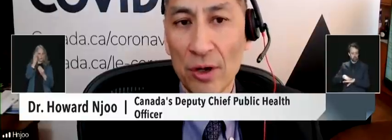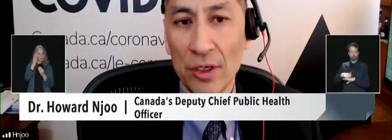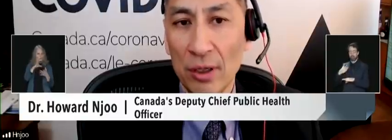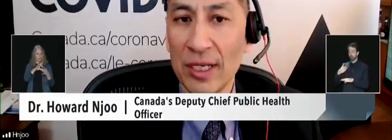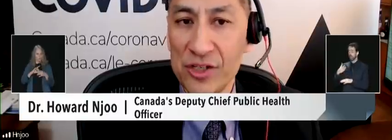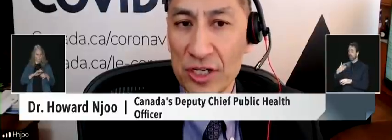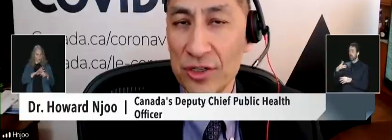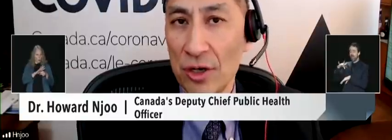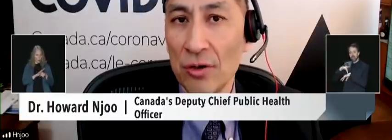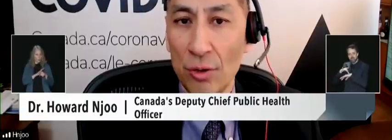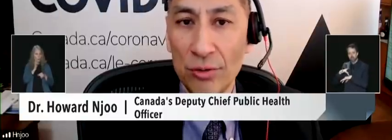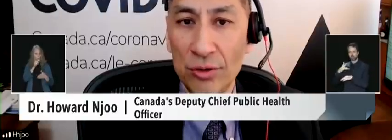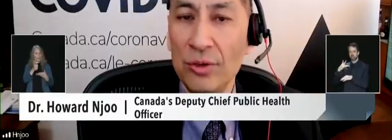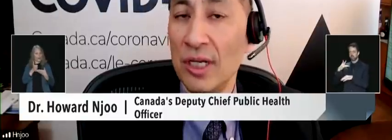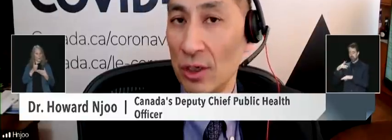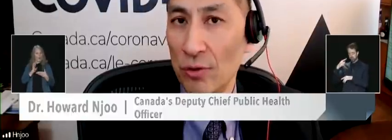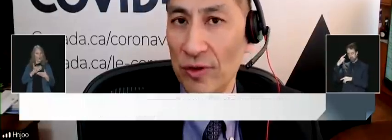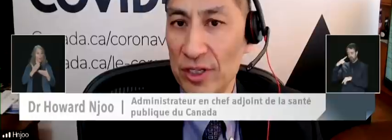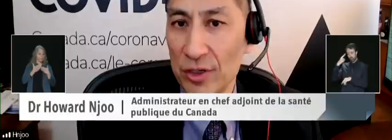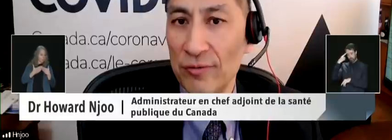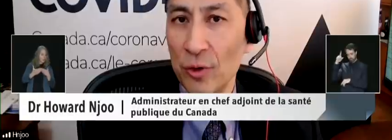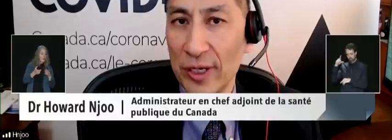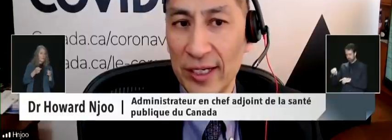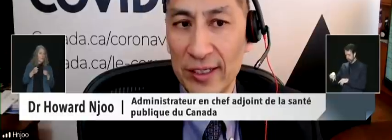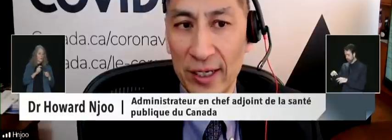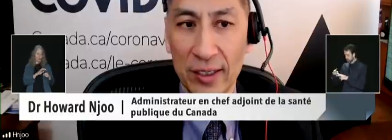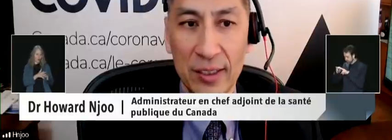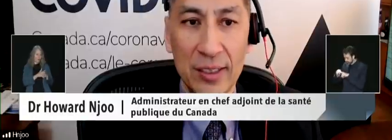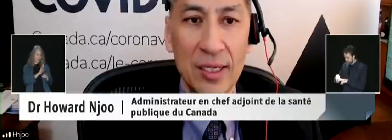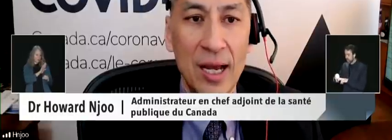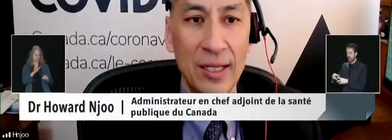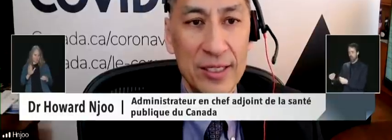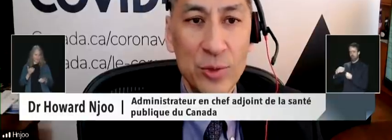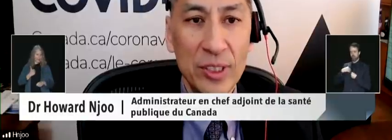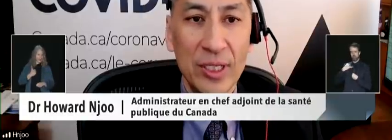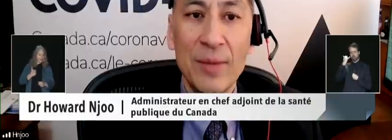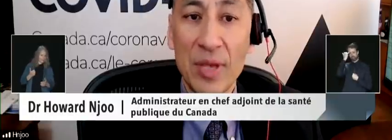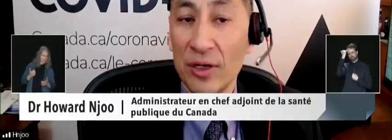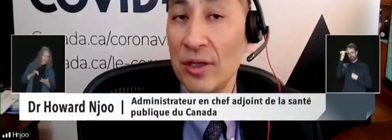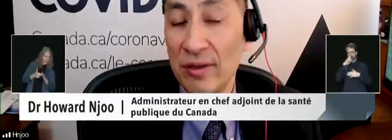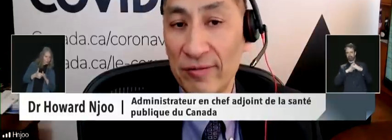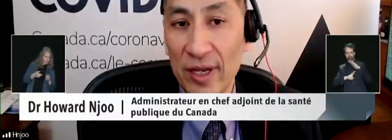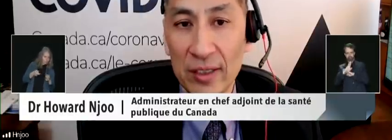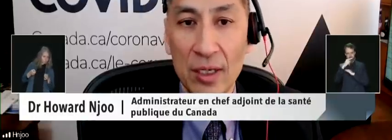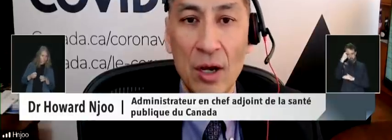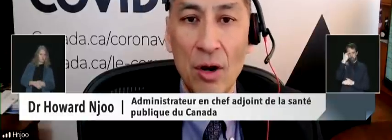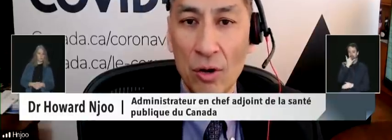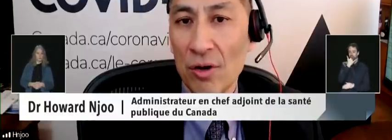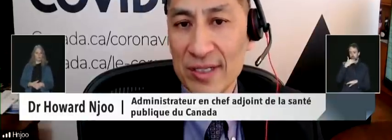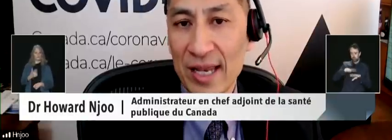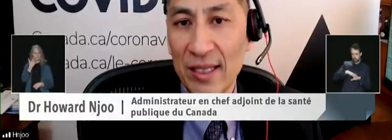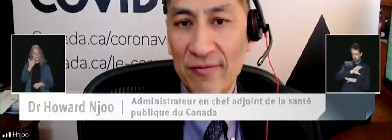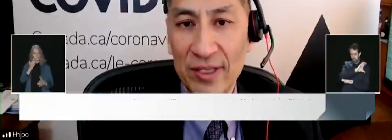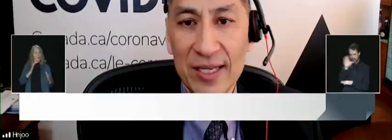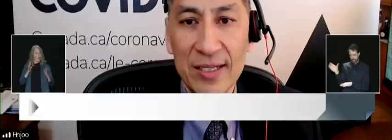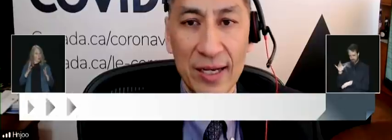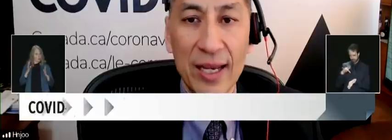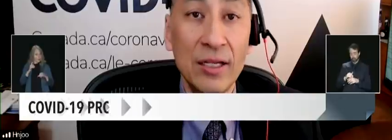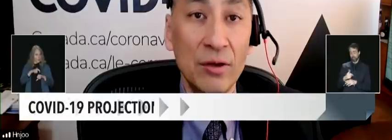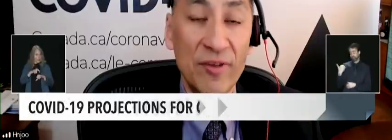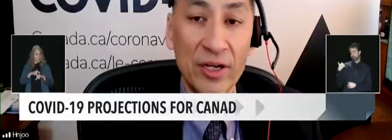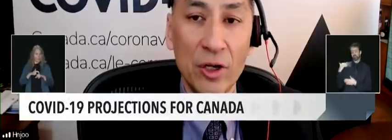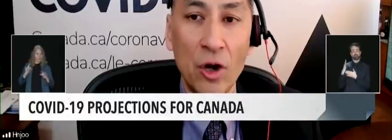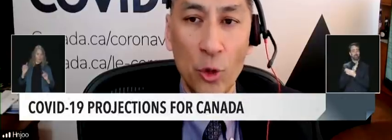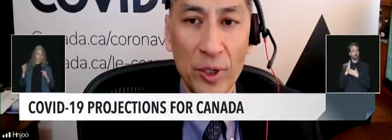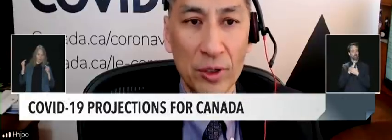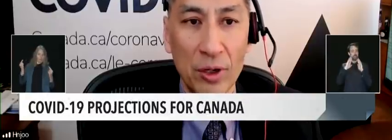aux pays qui orientent la gestion continue de la COVID-19 au Canada. À la suite de la période des fêtes, on constate la